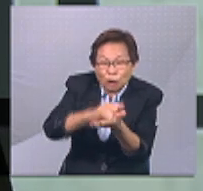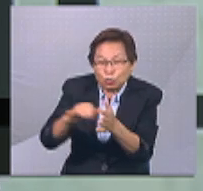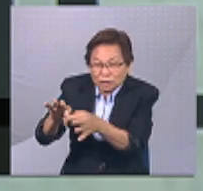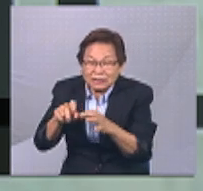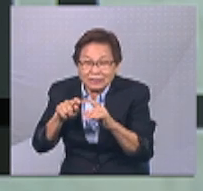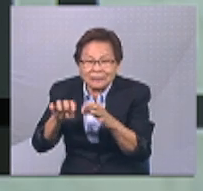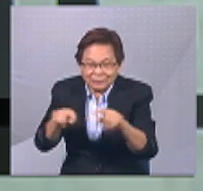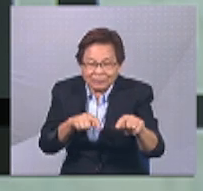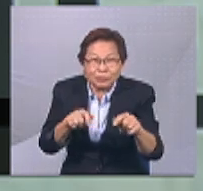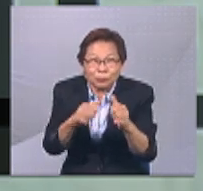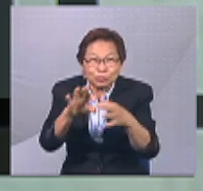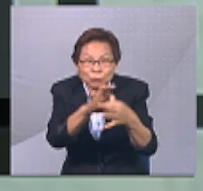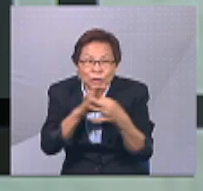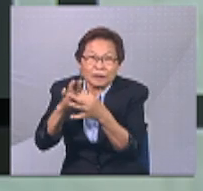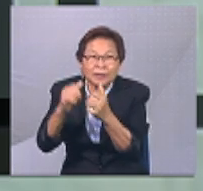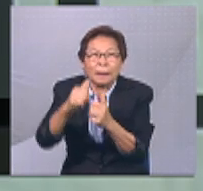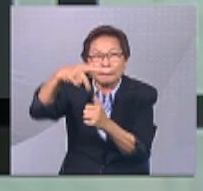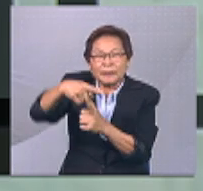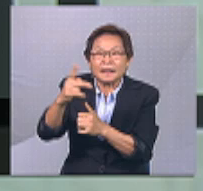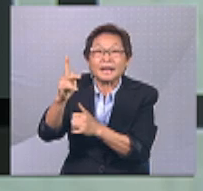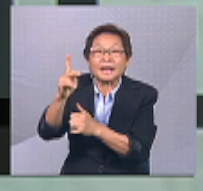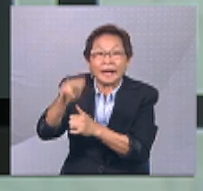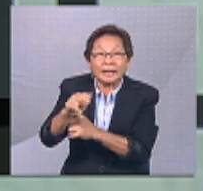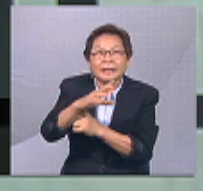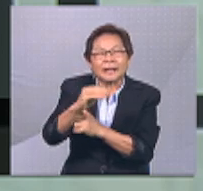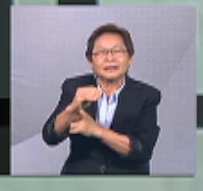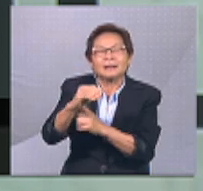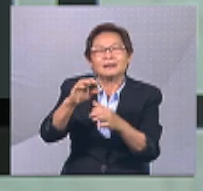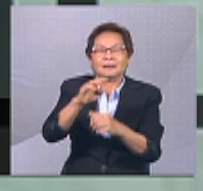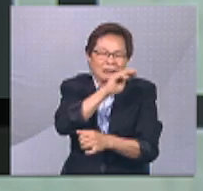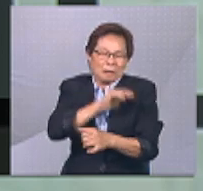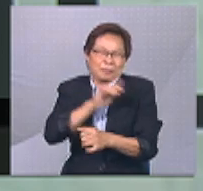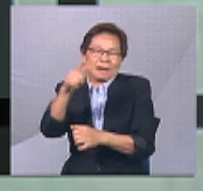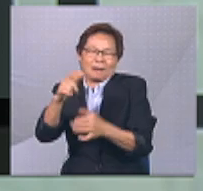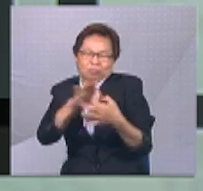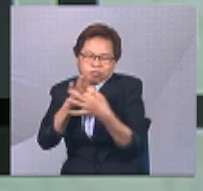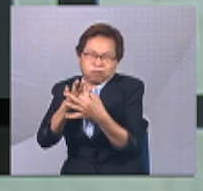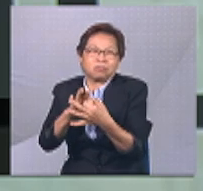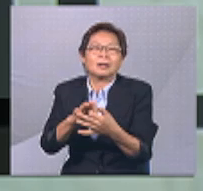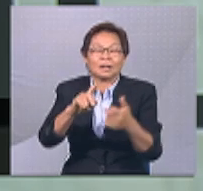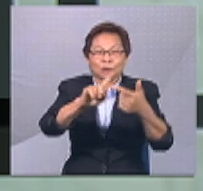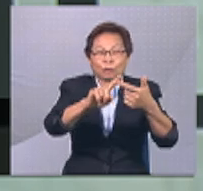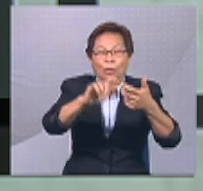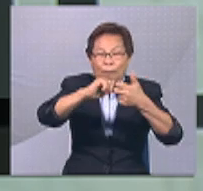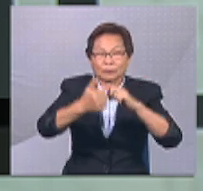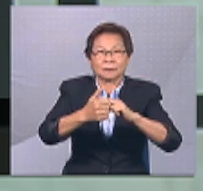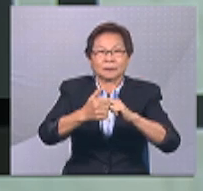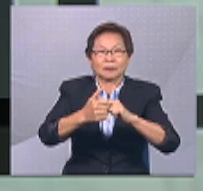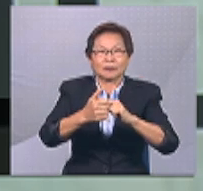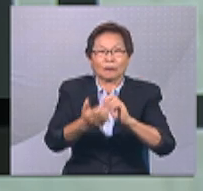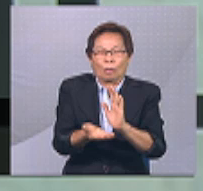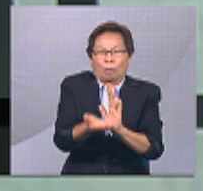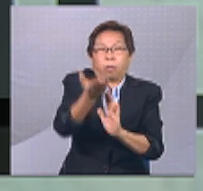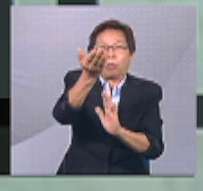PKN dan juga dengan kementerian-kementerian yang lain. Yang kedua, isu di peningkatan kes di